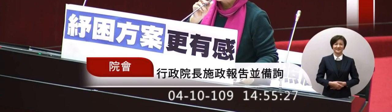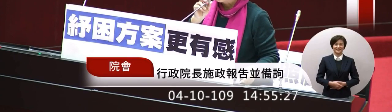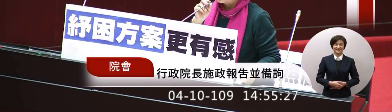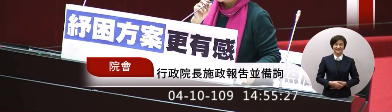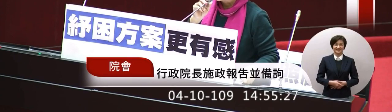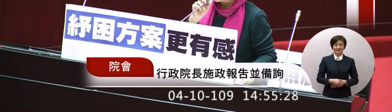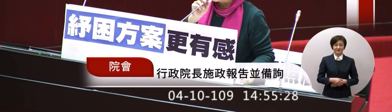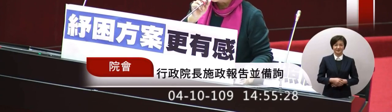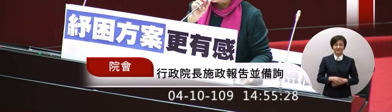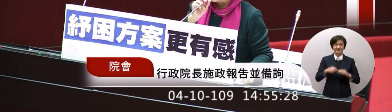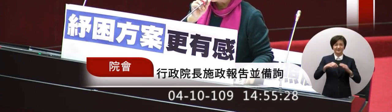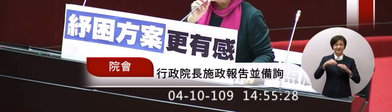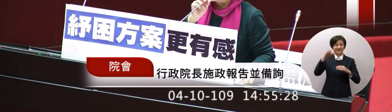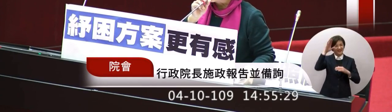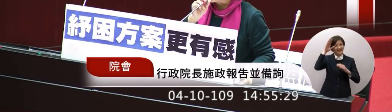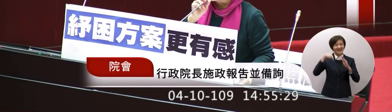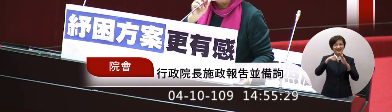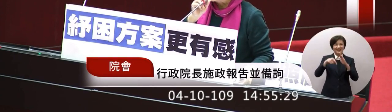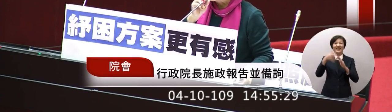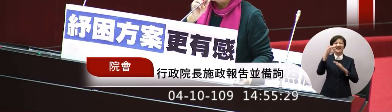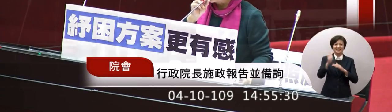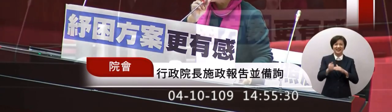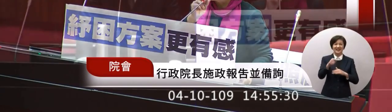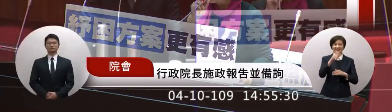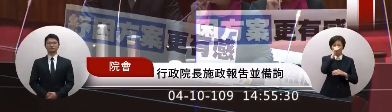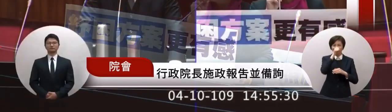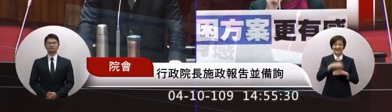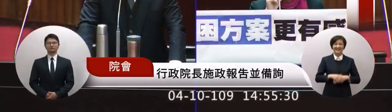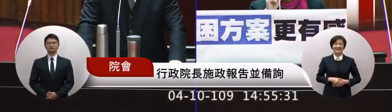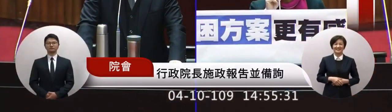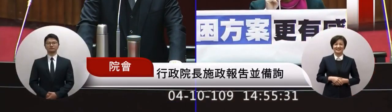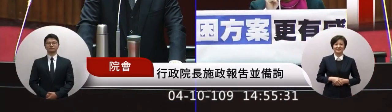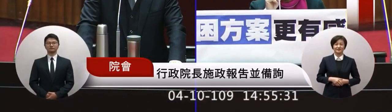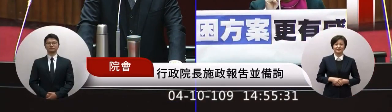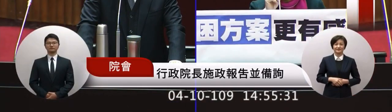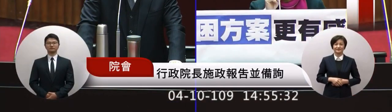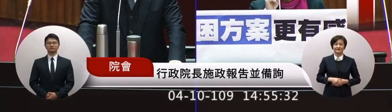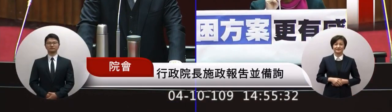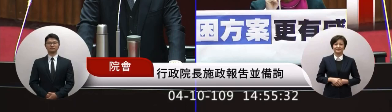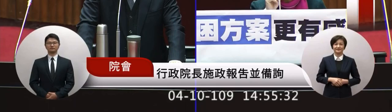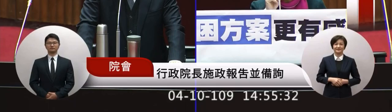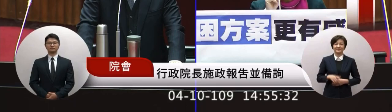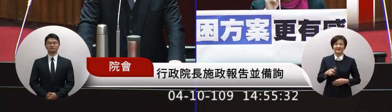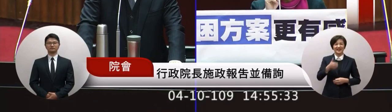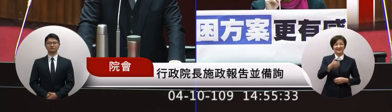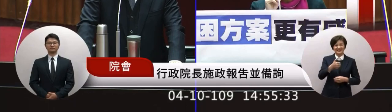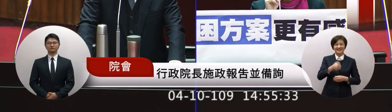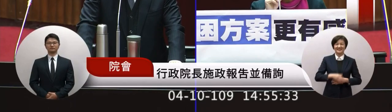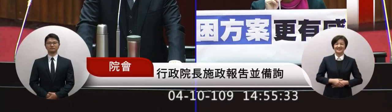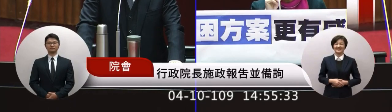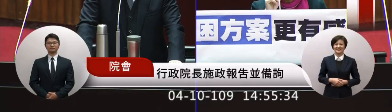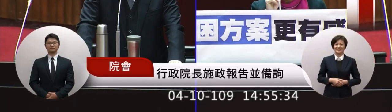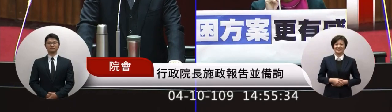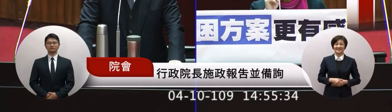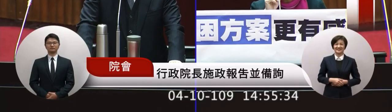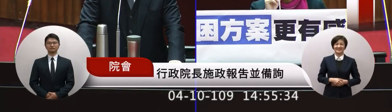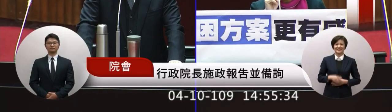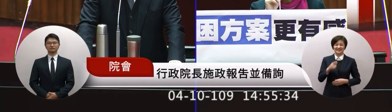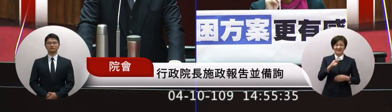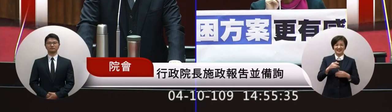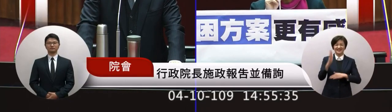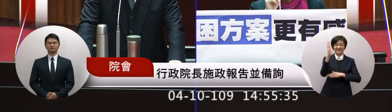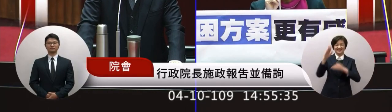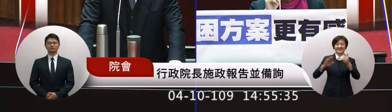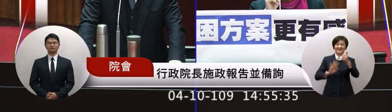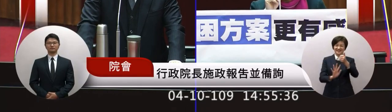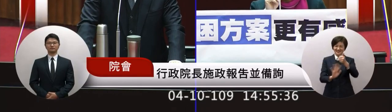好，苏院啊，苏院长，你做个什么？也感谢你所有行政的团